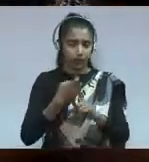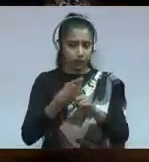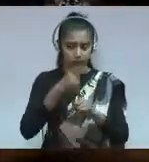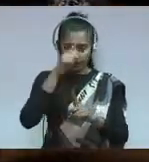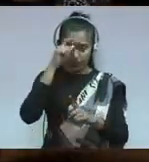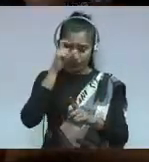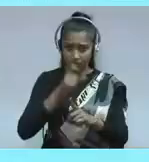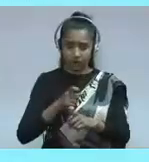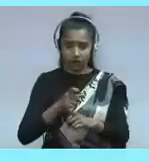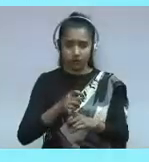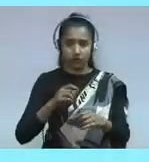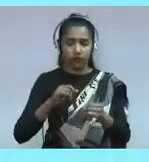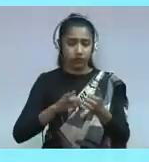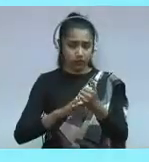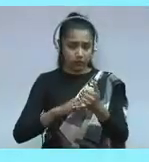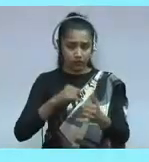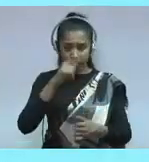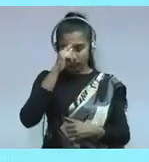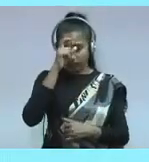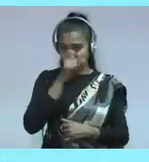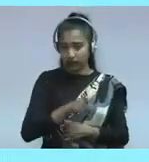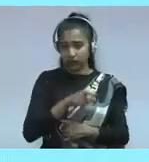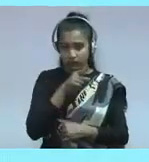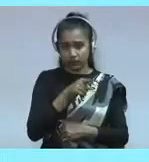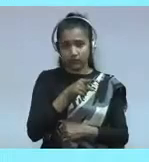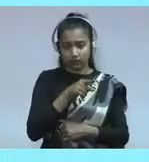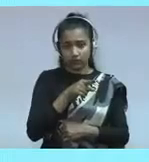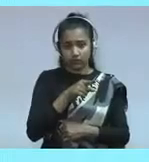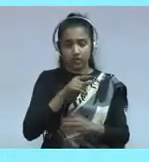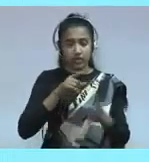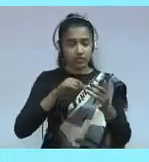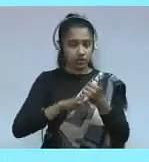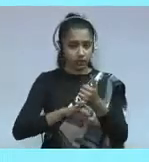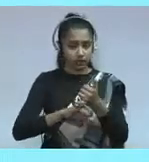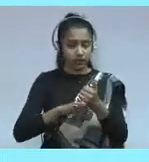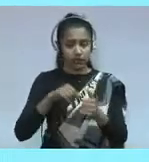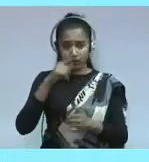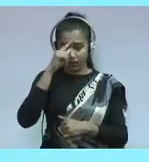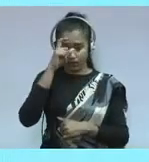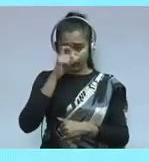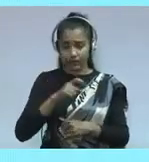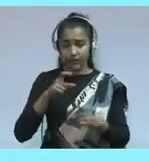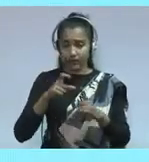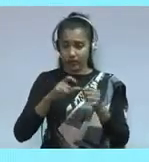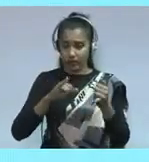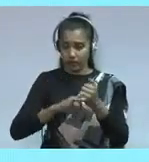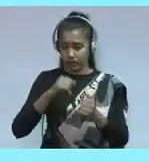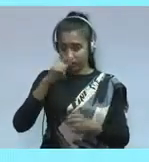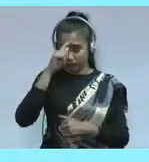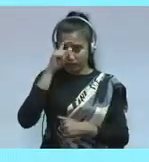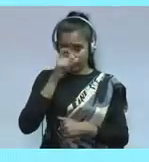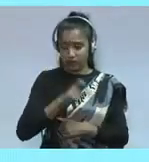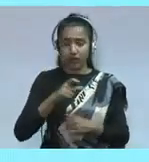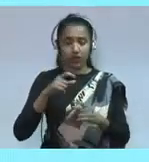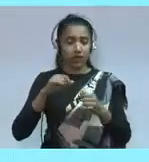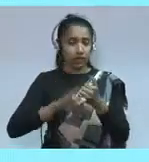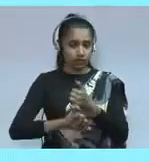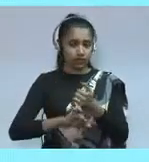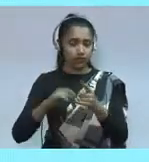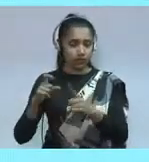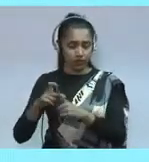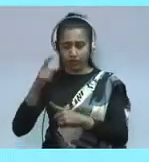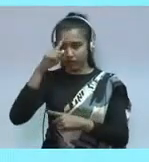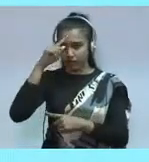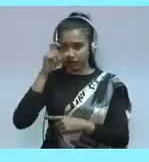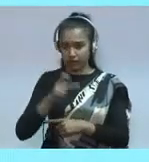ගජනායක, ෂනේෂ් නිමන්ත, සිත්ති අසීසා, ඩී.එස්. රාජපක්ෂ, එස්. ධර්මසේන, ජගත්